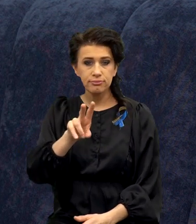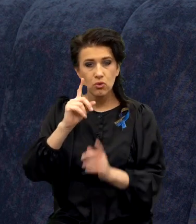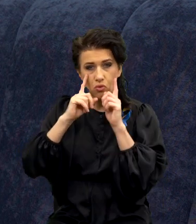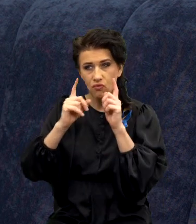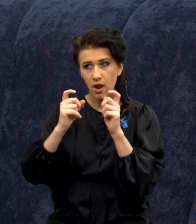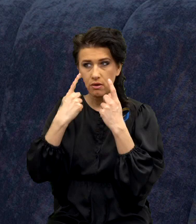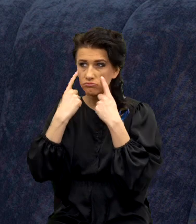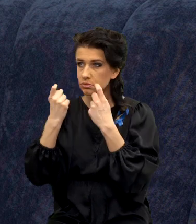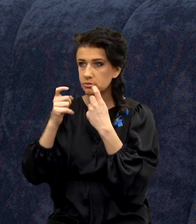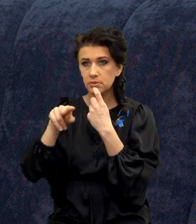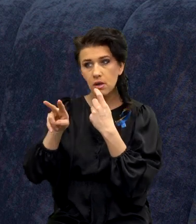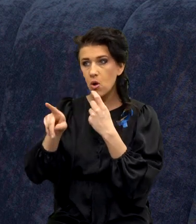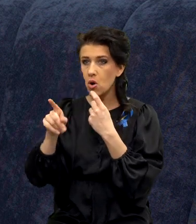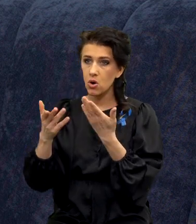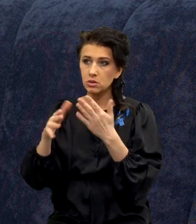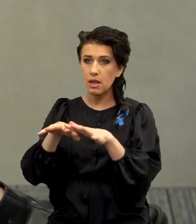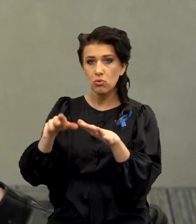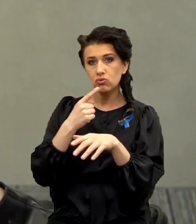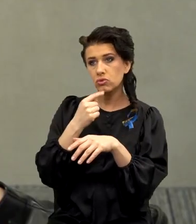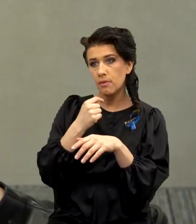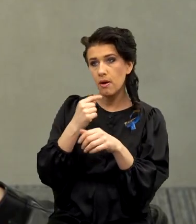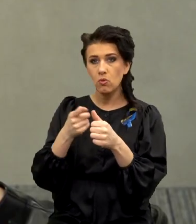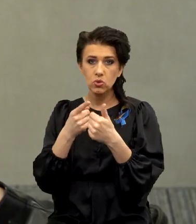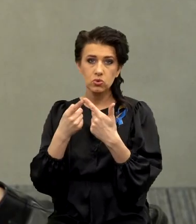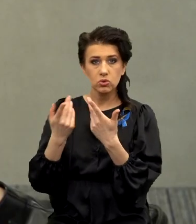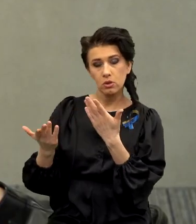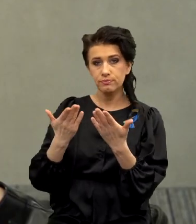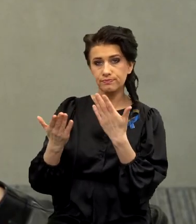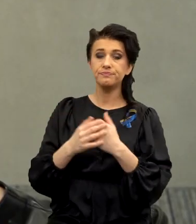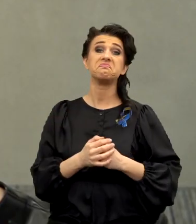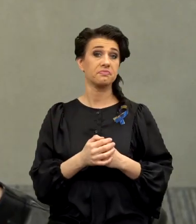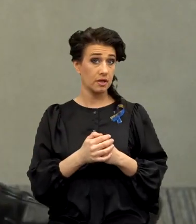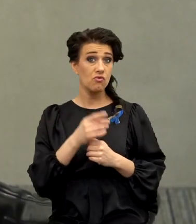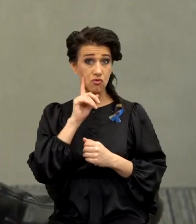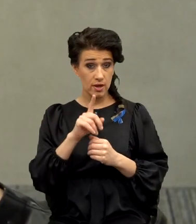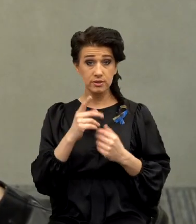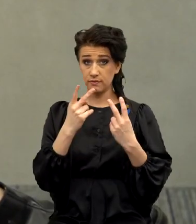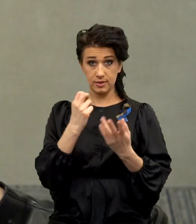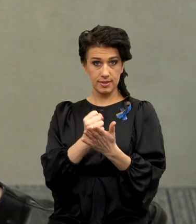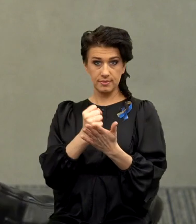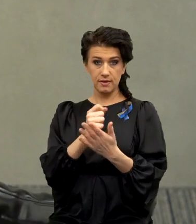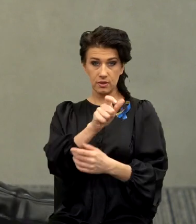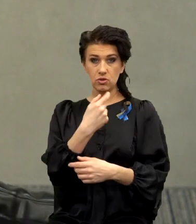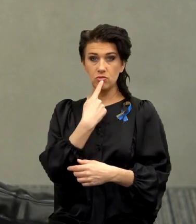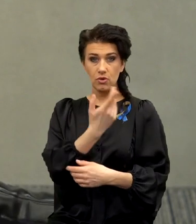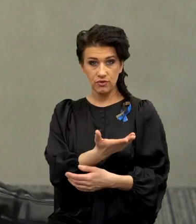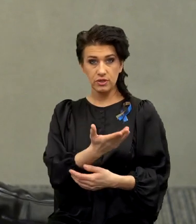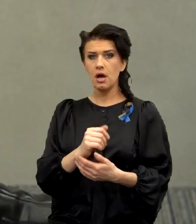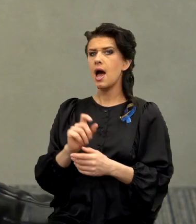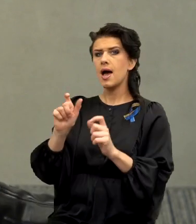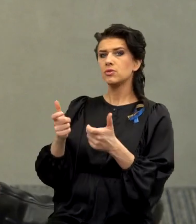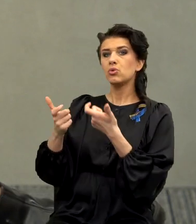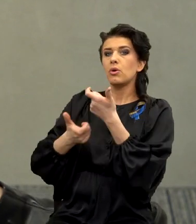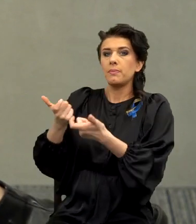to, czy czegoś nie jest za mało, czy za dużo. Tak? A to jest bardzo ważny wątek, o którym mówisz. Co wtedy, jeżeli zwrócimy uwagę,